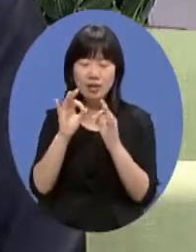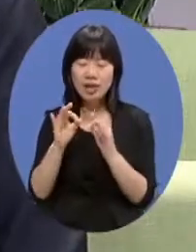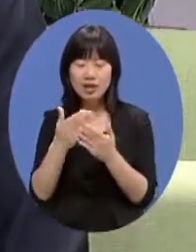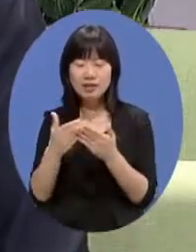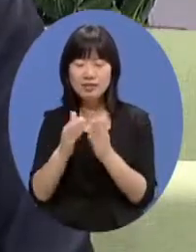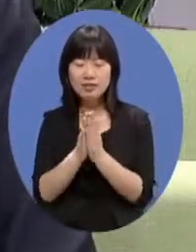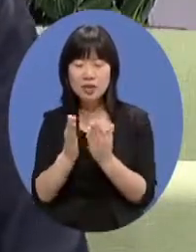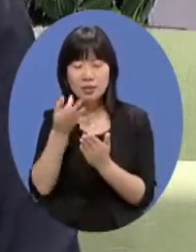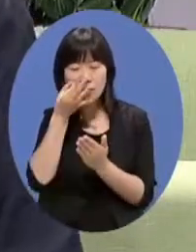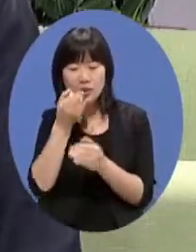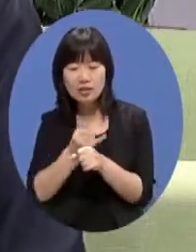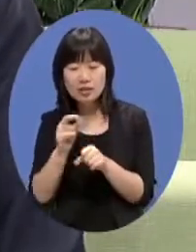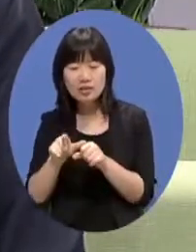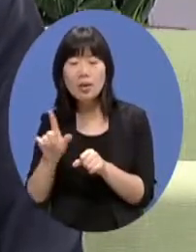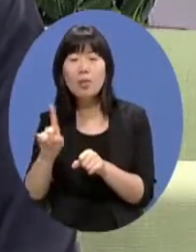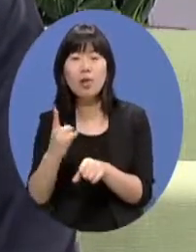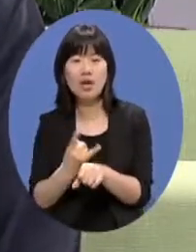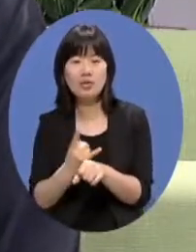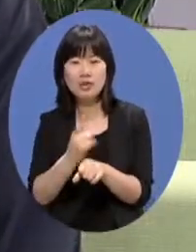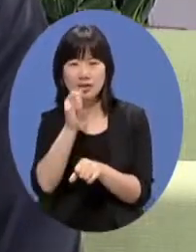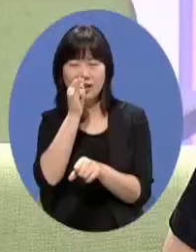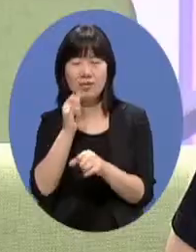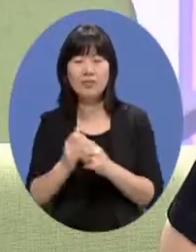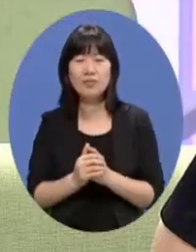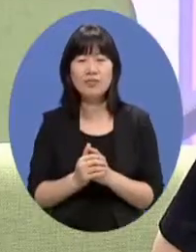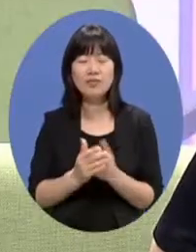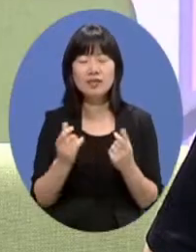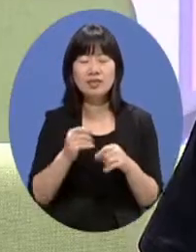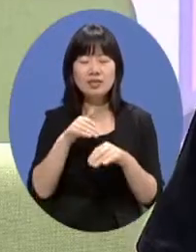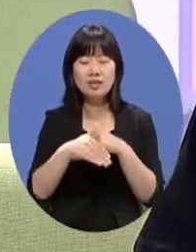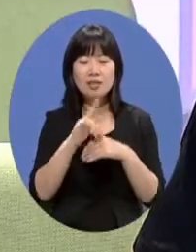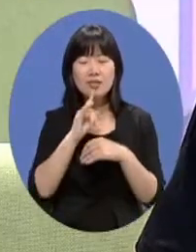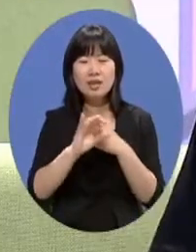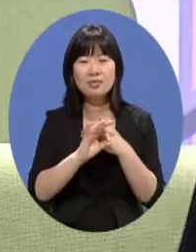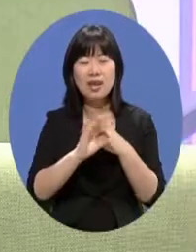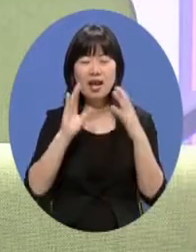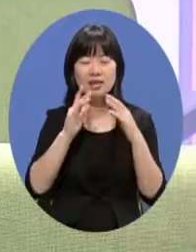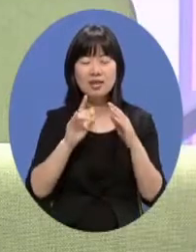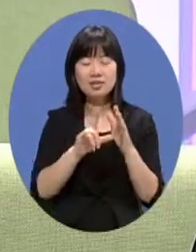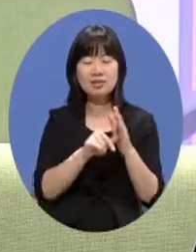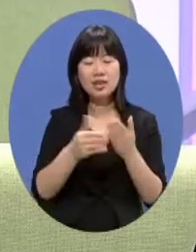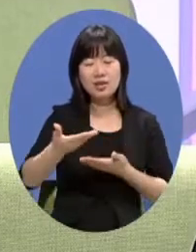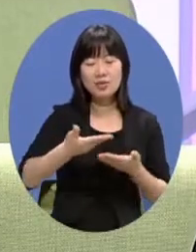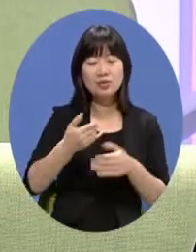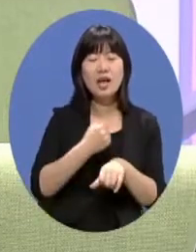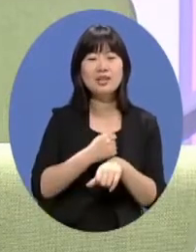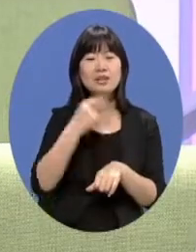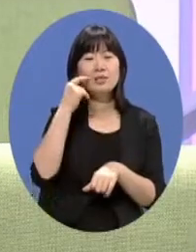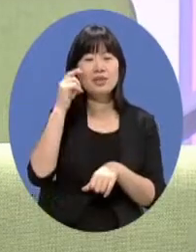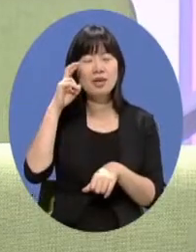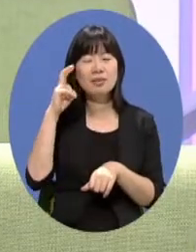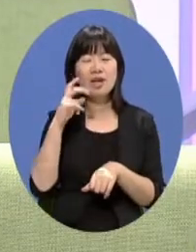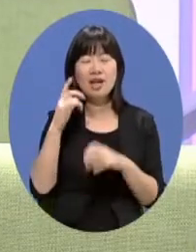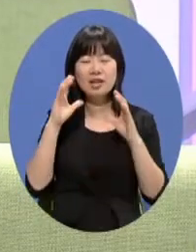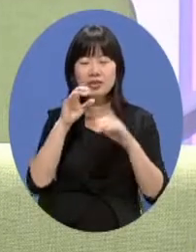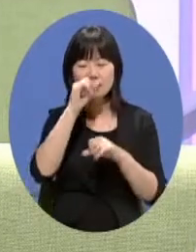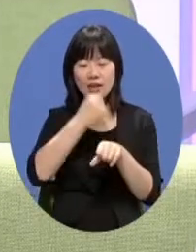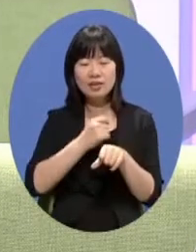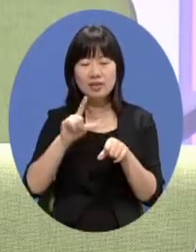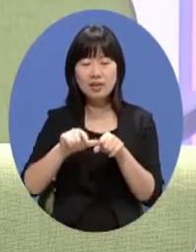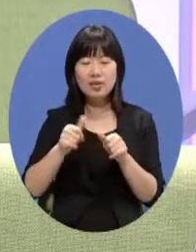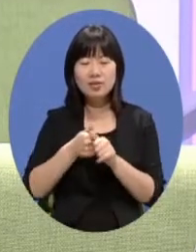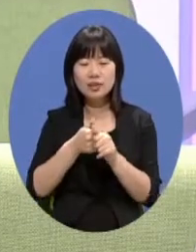그림책 보여줘야 될 시간인데 너 뭐 하고 있는 거야? 이런 식으로 얘기하면 아이와 순간을 공유하지 못하는 거죠. 그러니까 아이가 좋아하는 대로